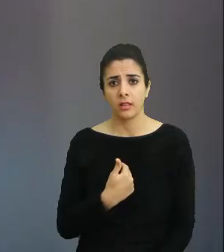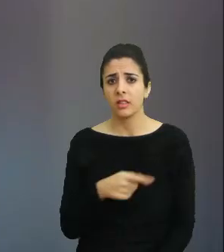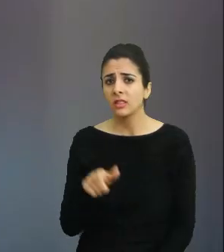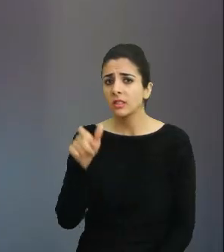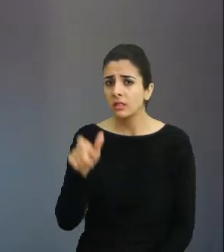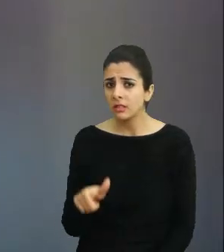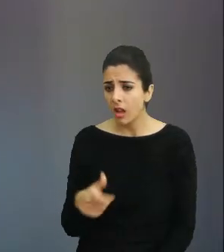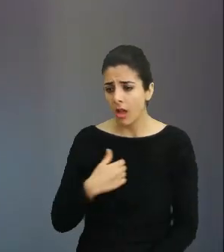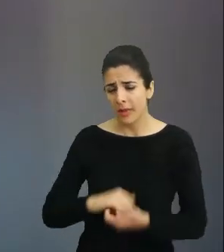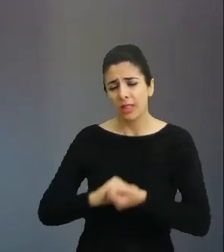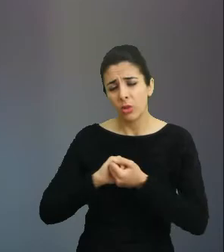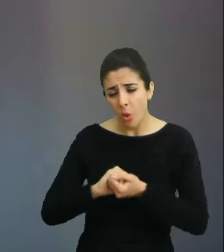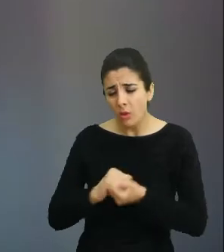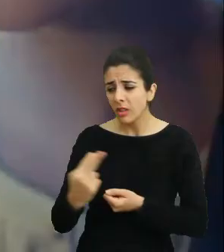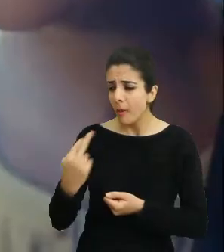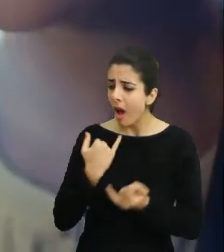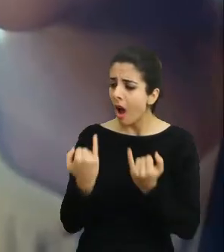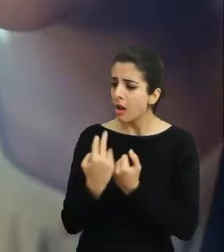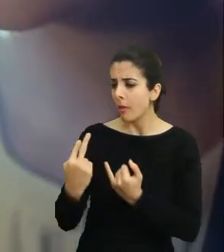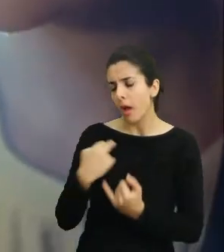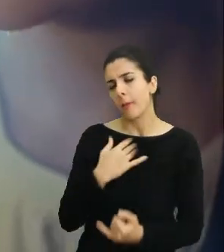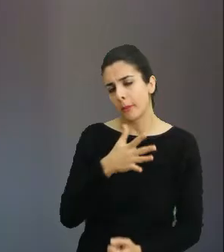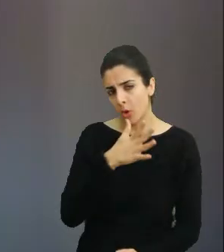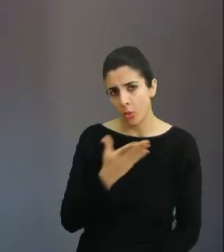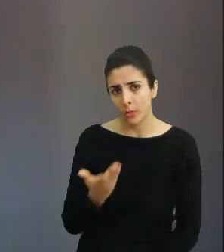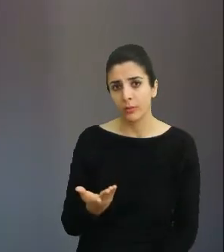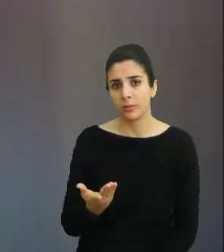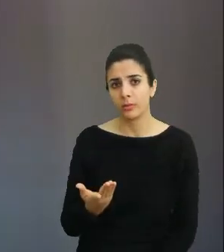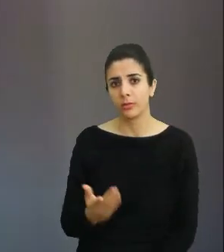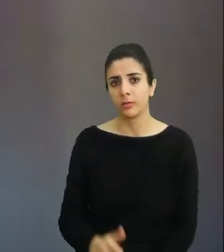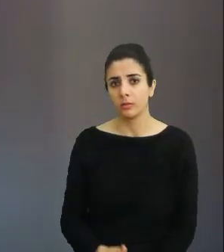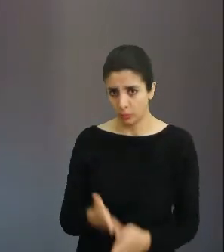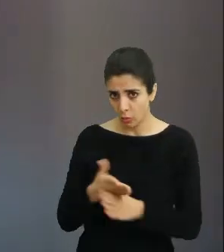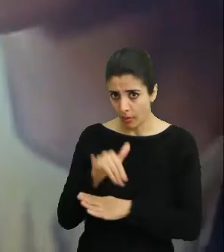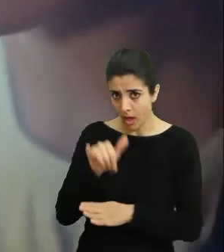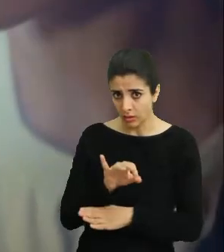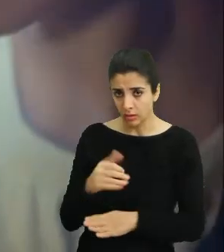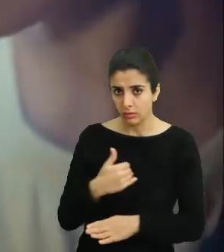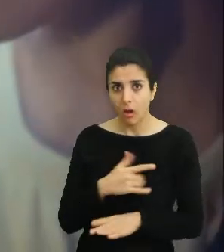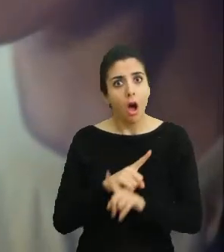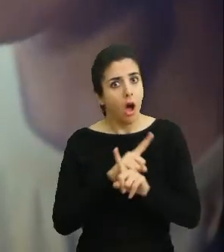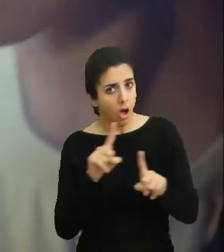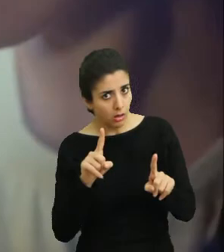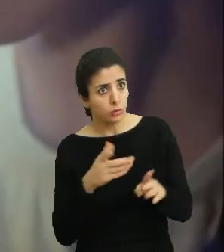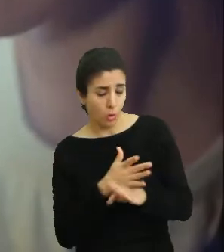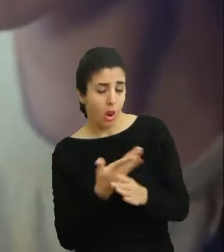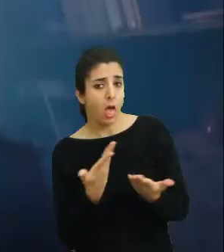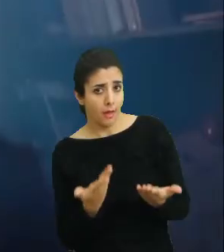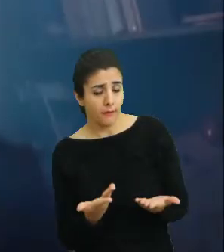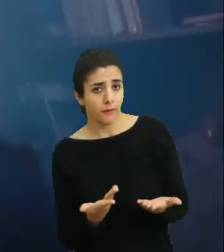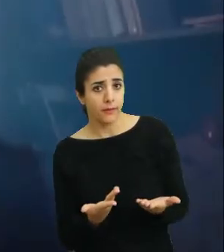Senin de beni bir dost. Kardeş gibi gördüğünü düşünüyorum. Haksız mı? Hayır, elbet